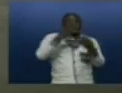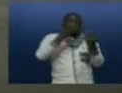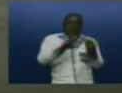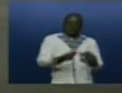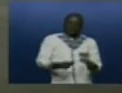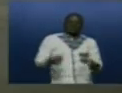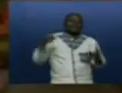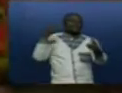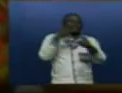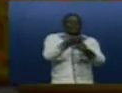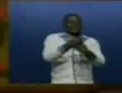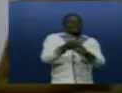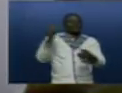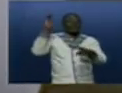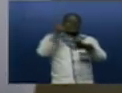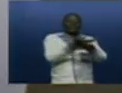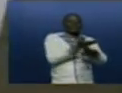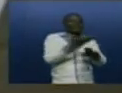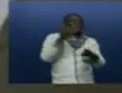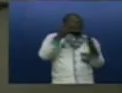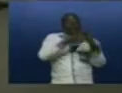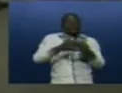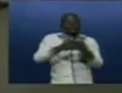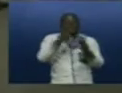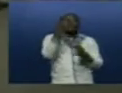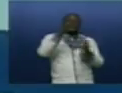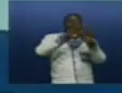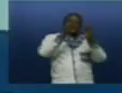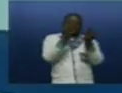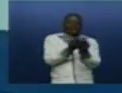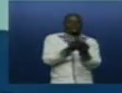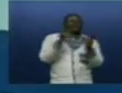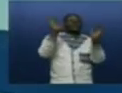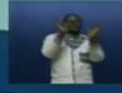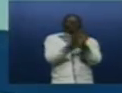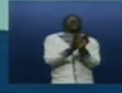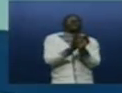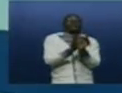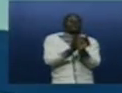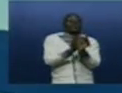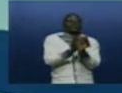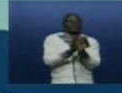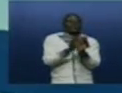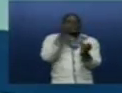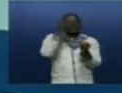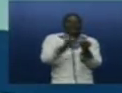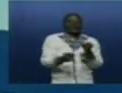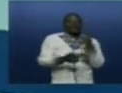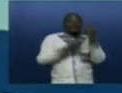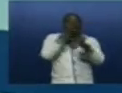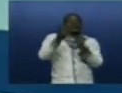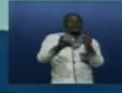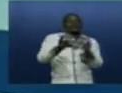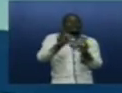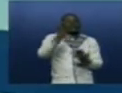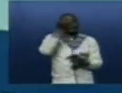dû être rapatriés et soignés aux États-Unis. 5 familles canadiennes ont également été touchées. Et pour finir, la visite du ministre français